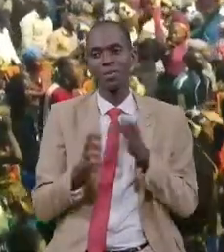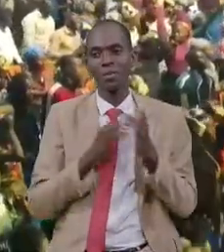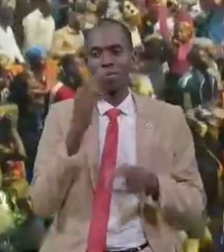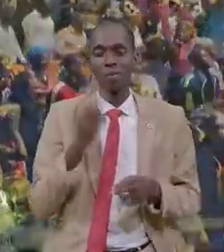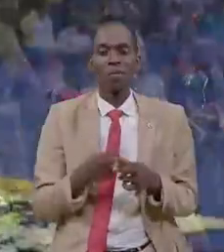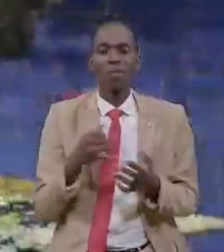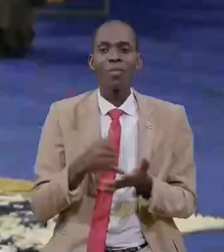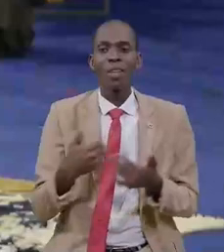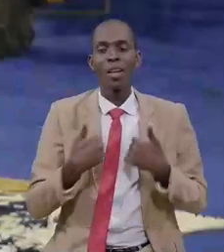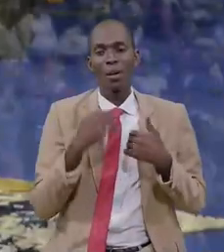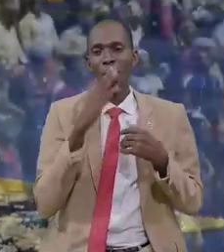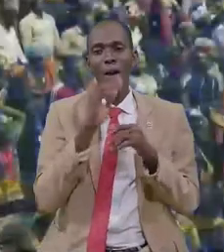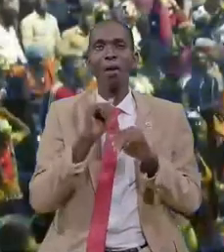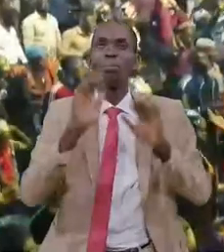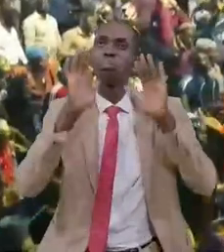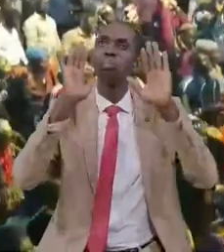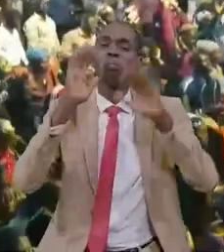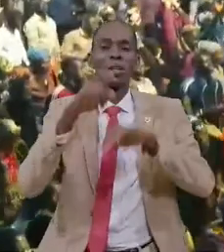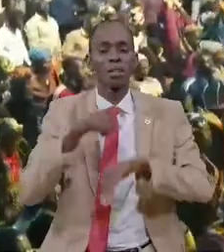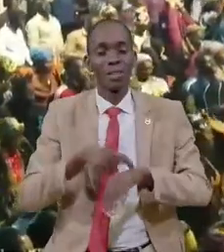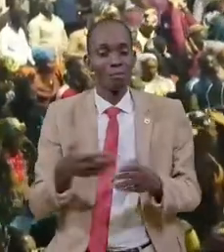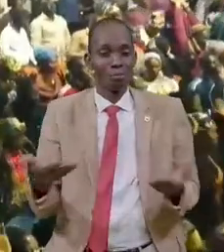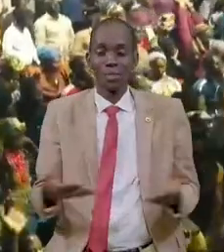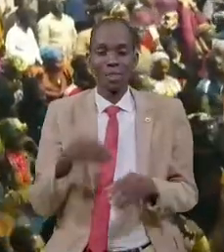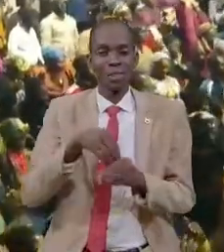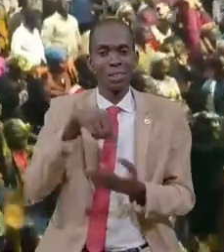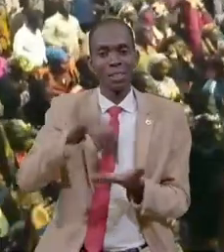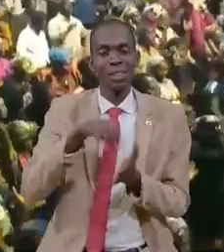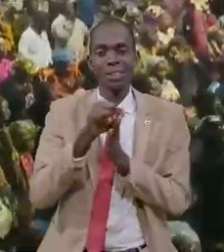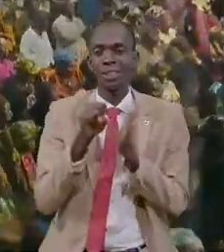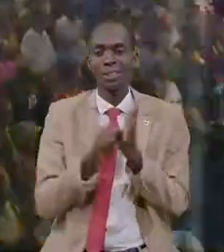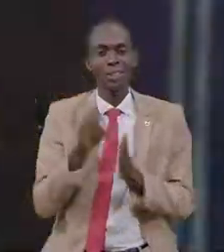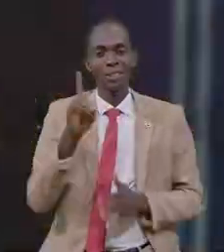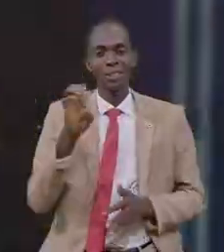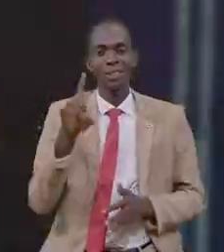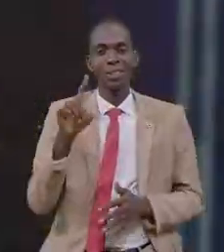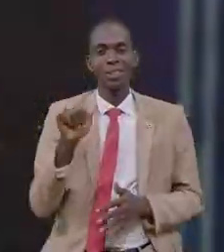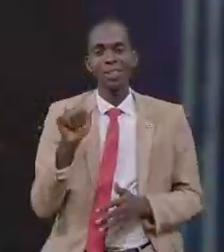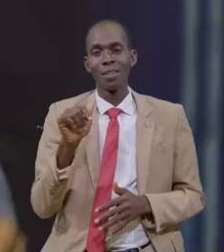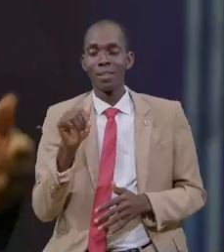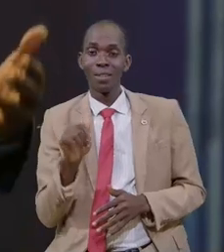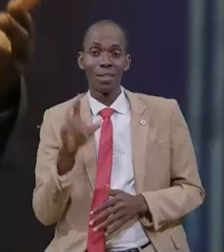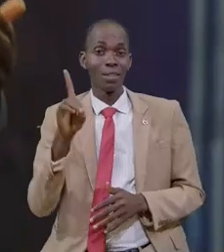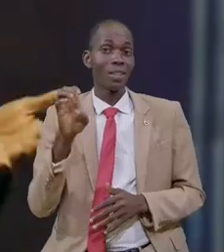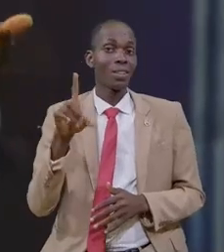Ce fut un moment merveilleux que nous avons passé dans l'état de Delta. Ce fut